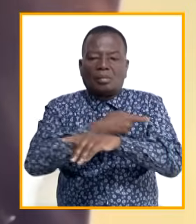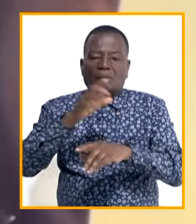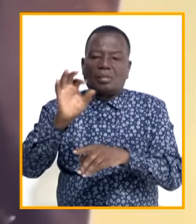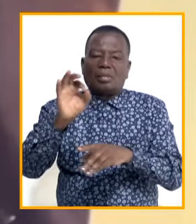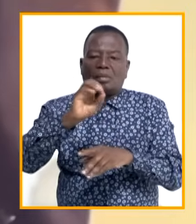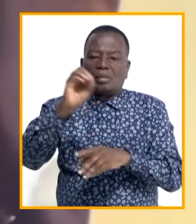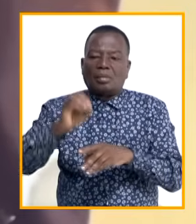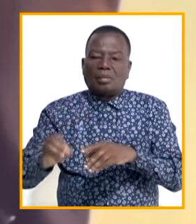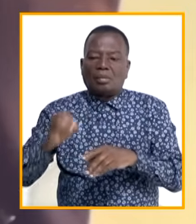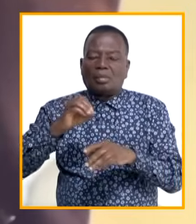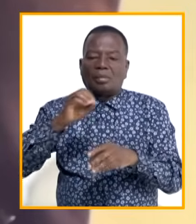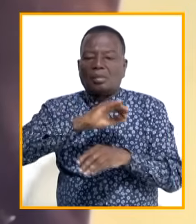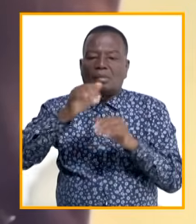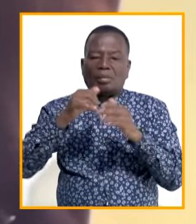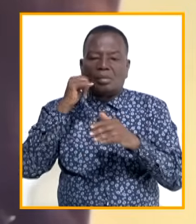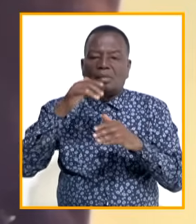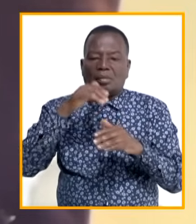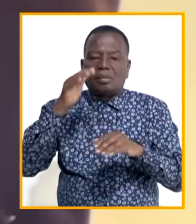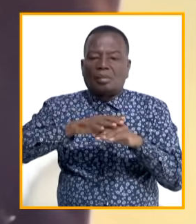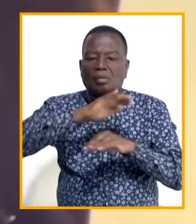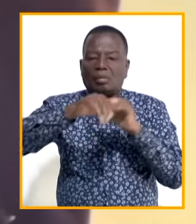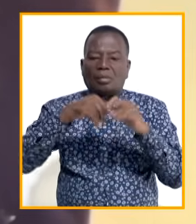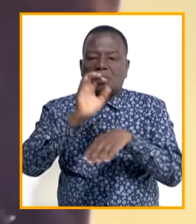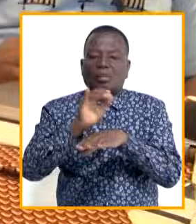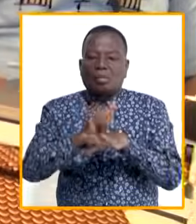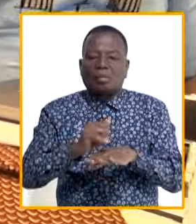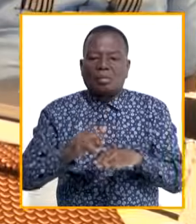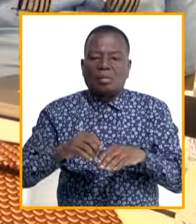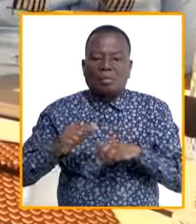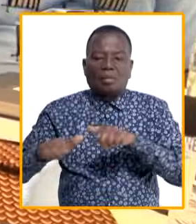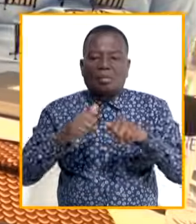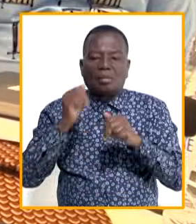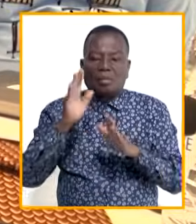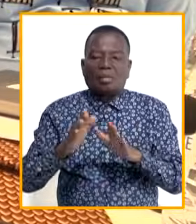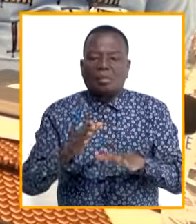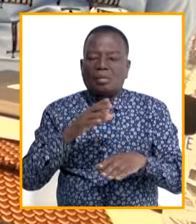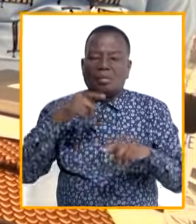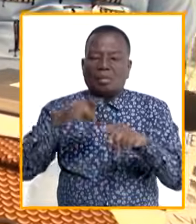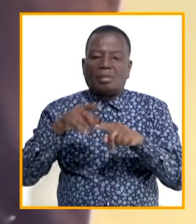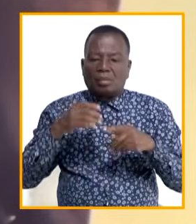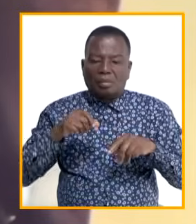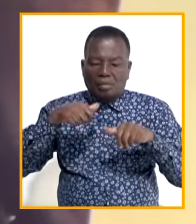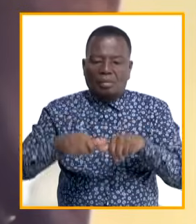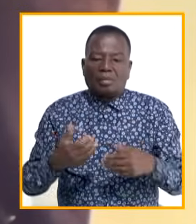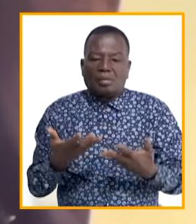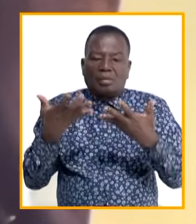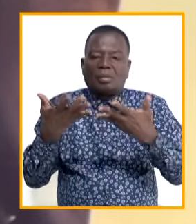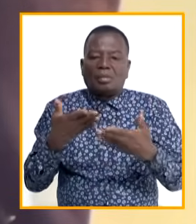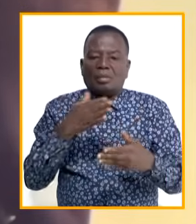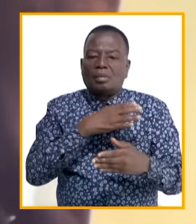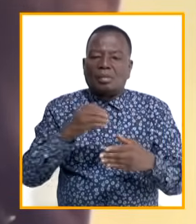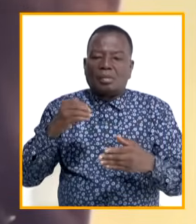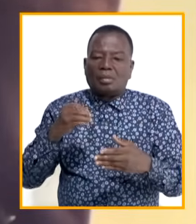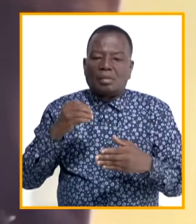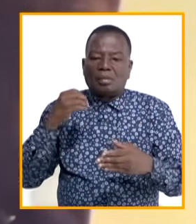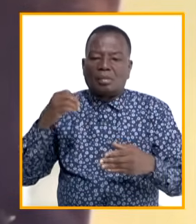sur toute l'étendue du territoire. L'activité vaccinale se poursuit car des défis restent à relever. Il s'agit entre autres